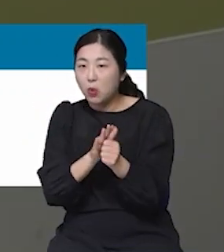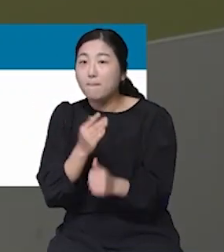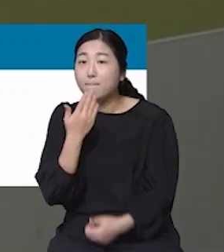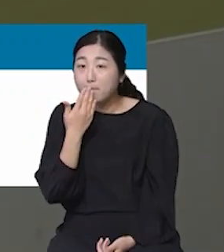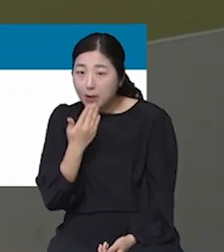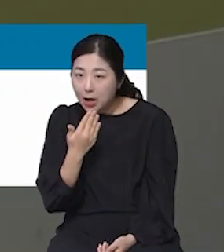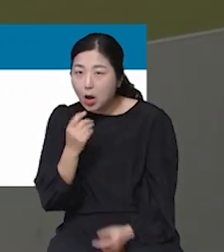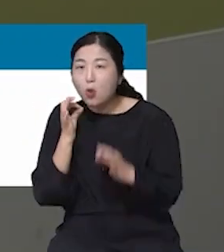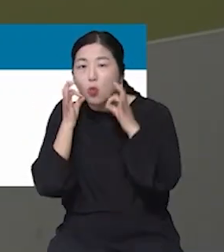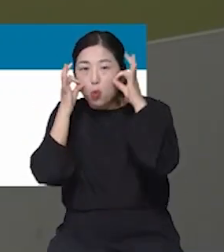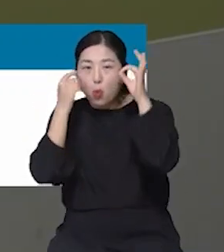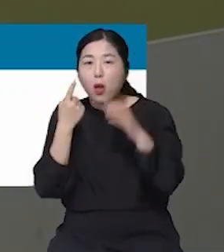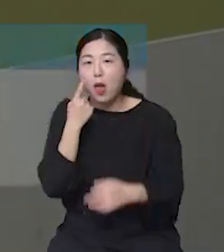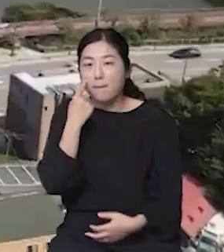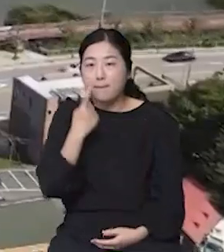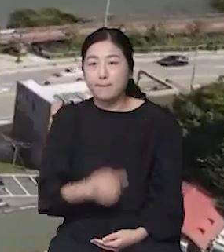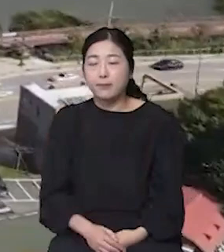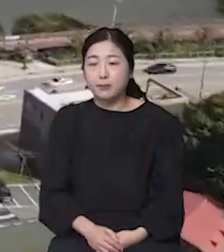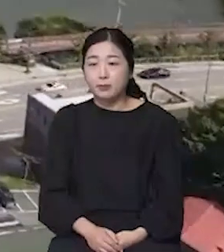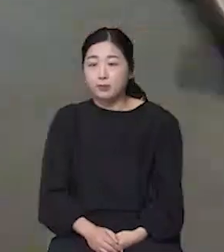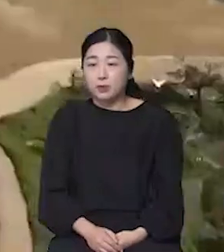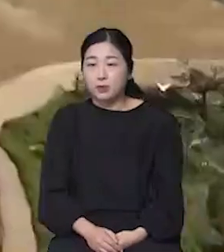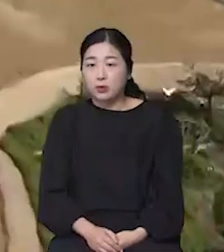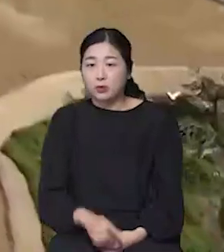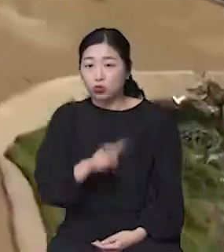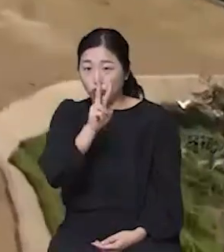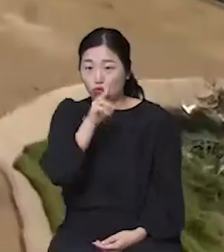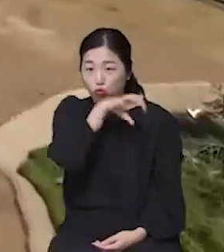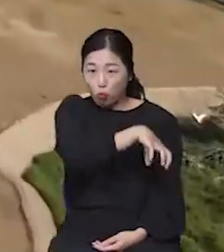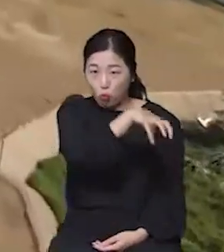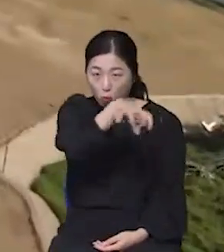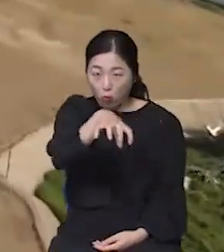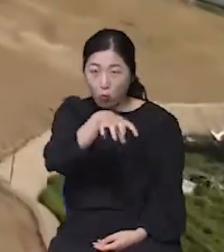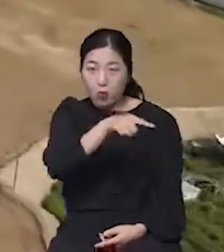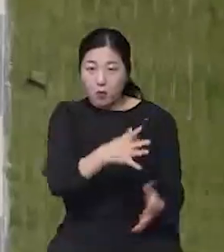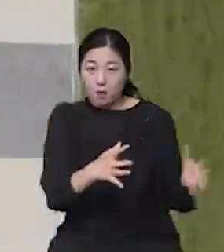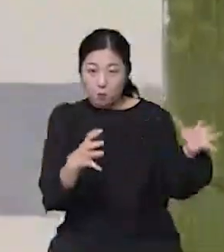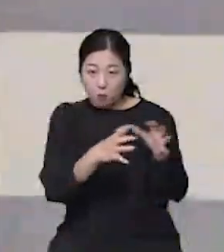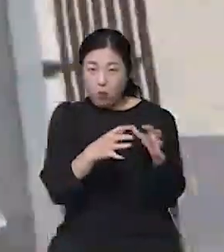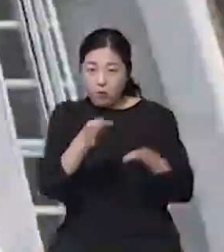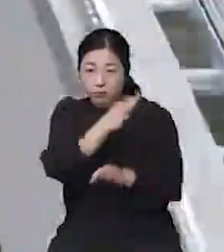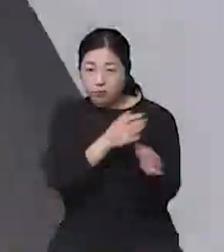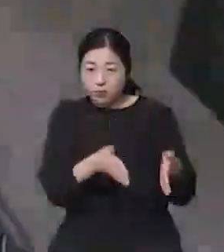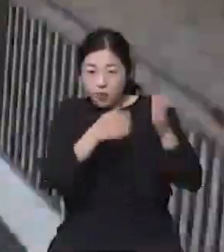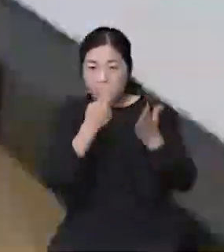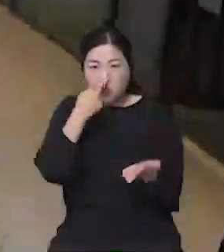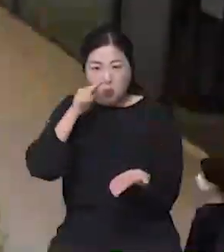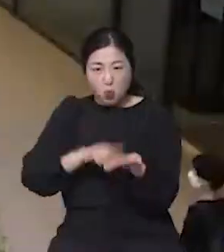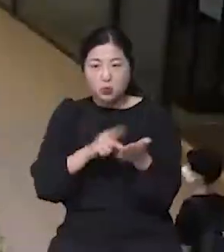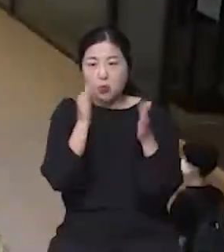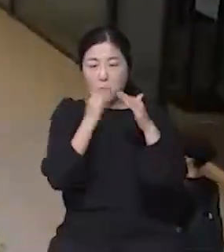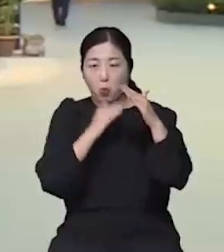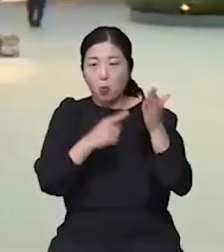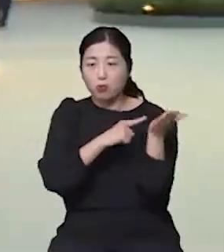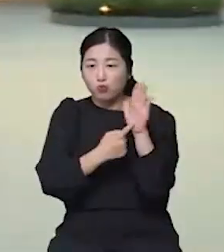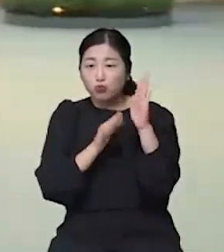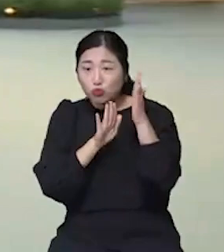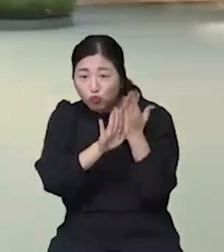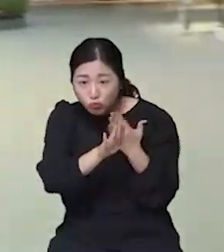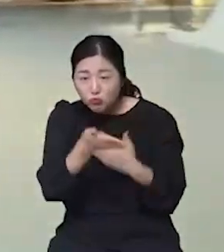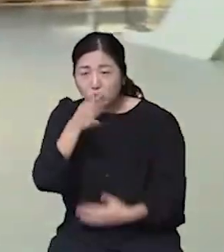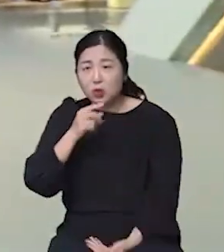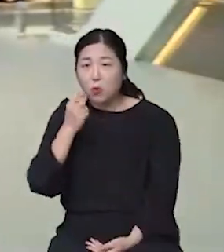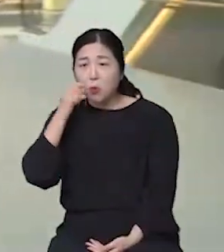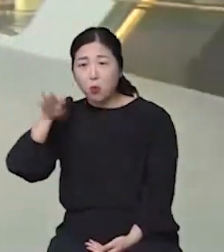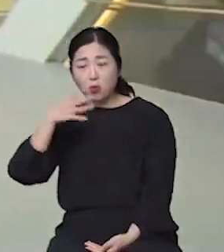있도록 노력하겠습니다. 유통대기업 두 곳이 복합 쇼핑몰 유치에 대한 도전을 공식화한 이후에도